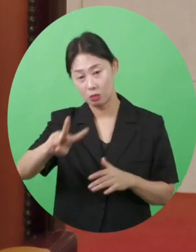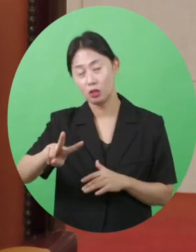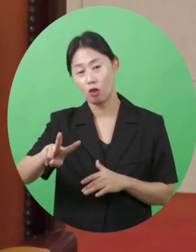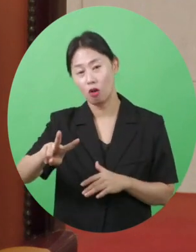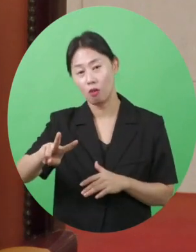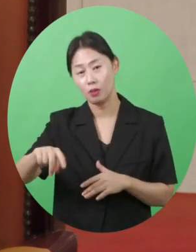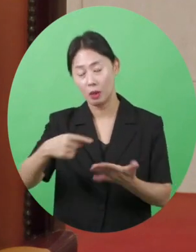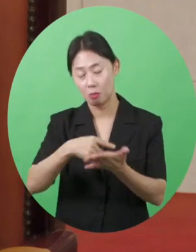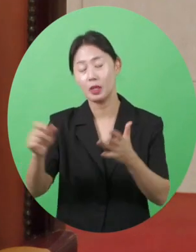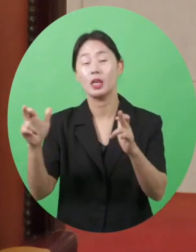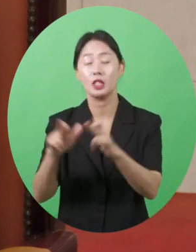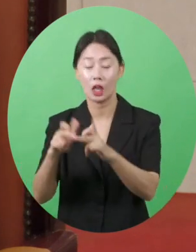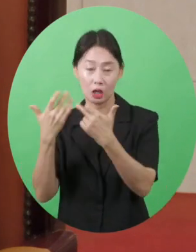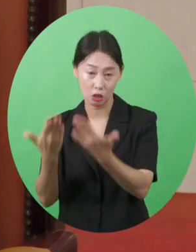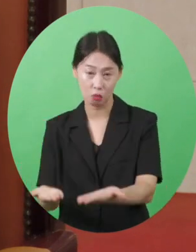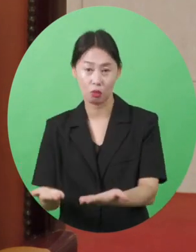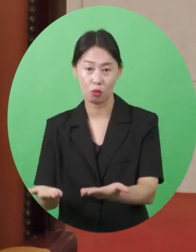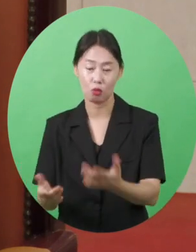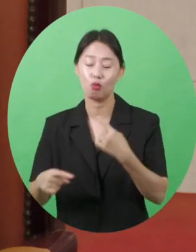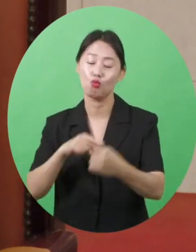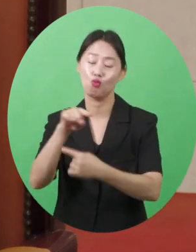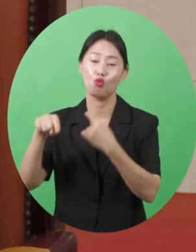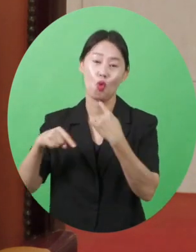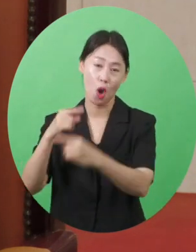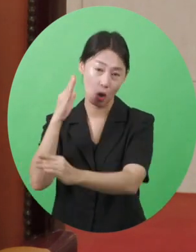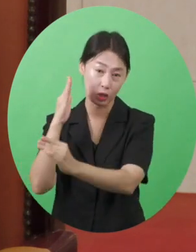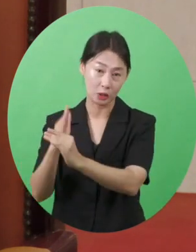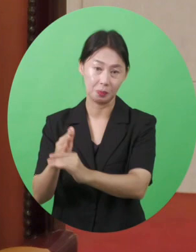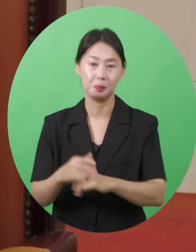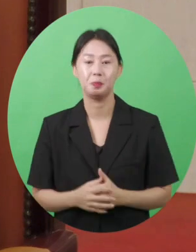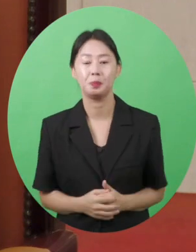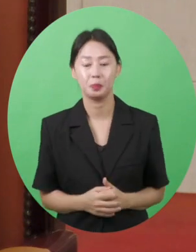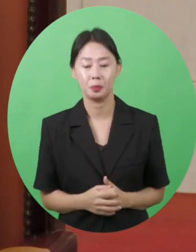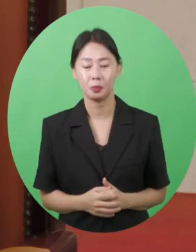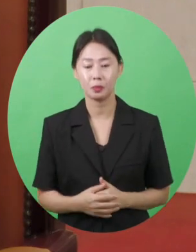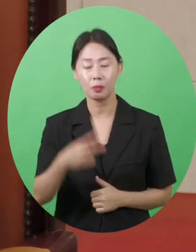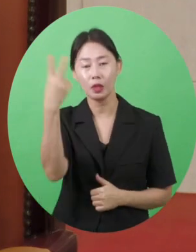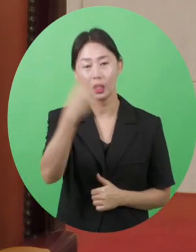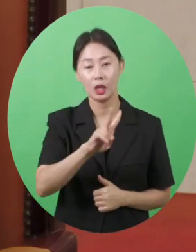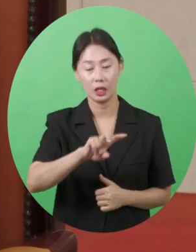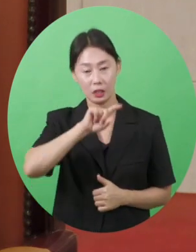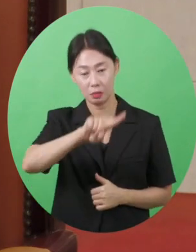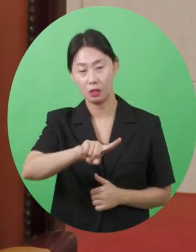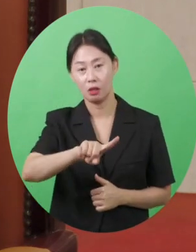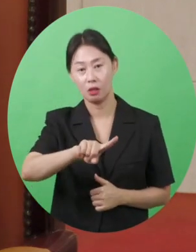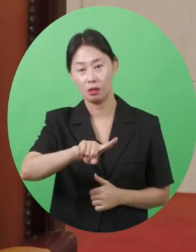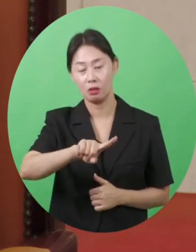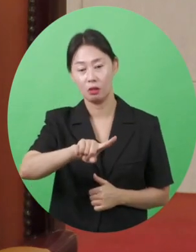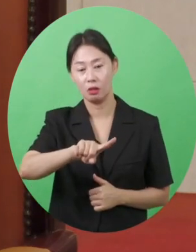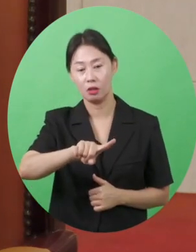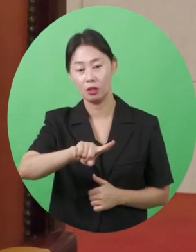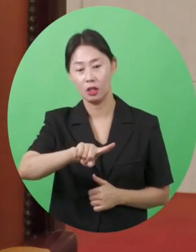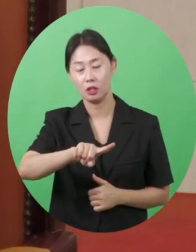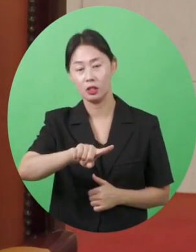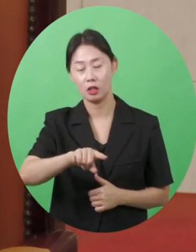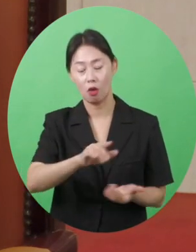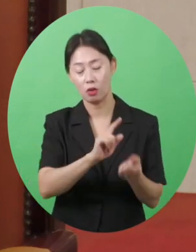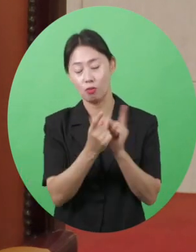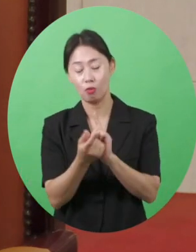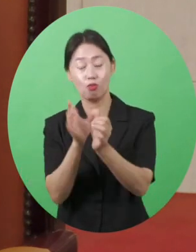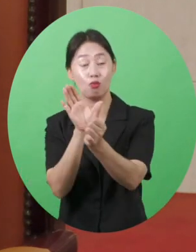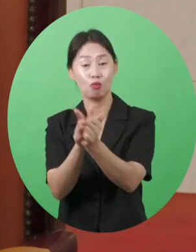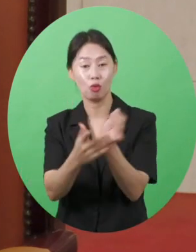피해장애 쉼터로서의 그 역할을 감당해 내고 있다라는 말씀을 드리고 싶습니다. 2021년에 이제 그 수타 공모를